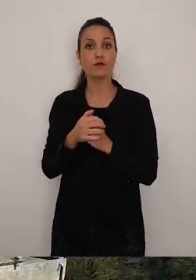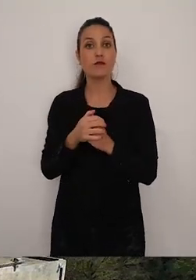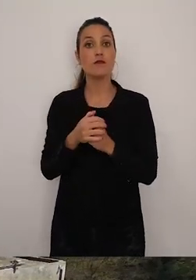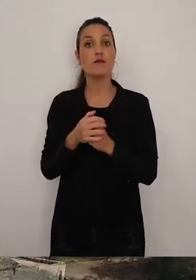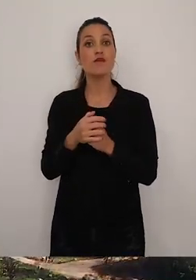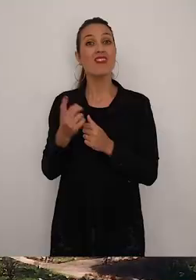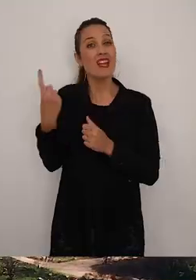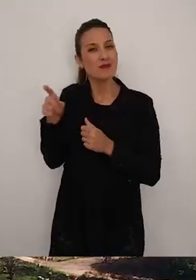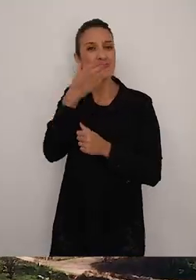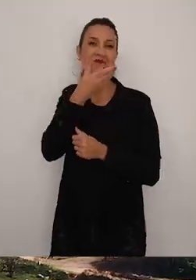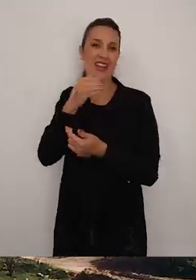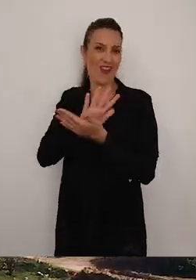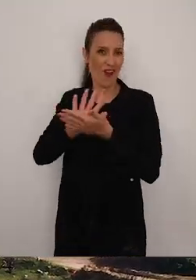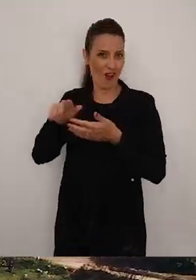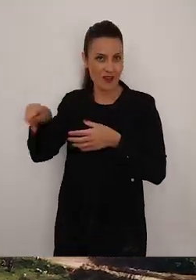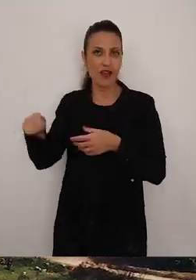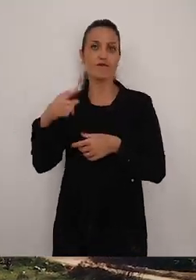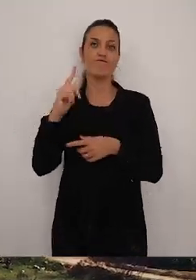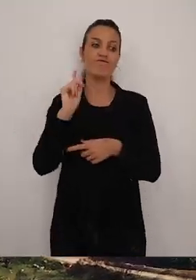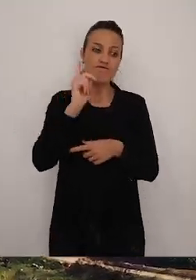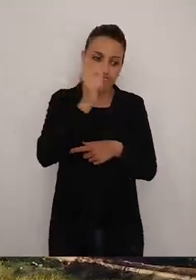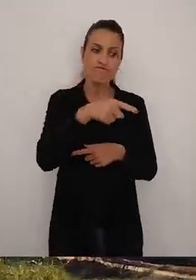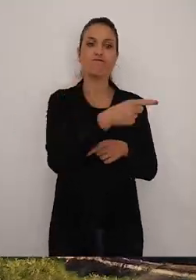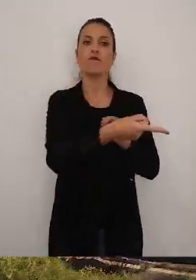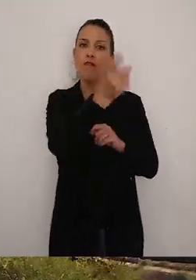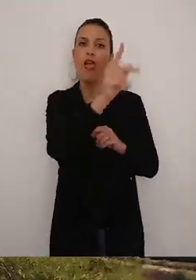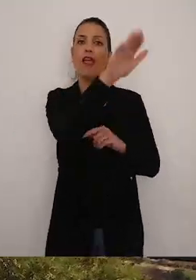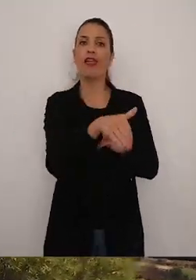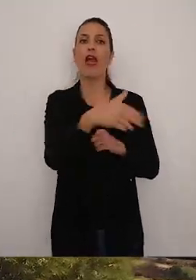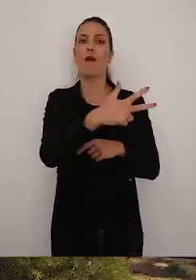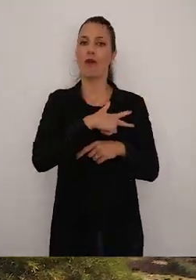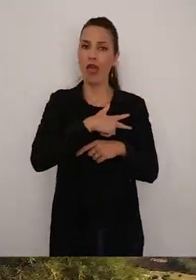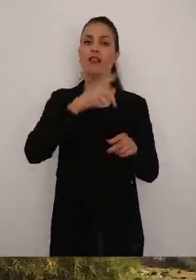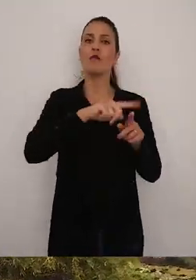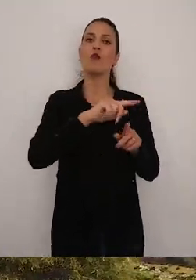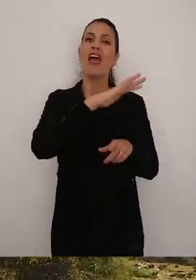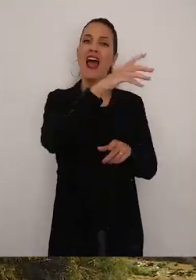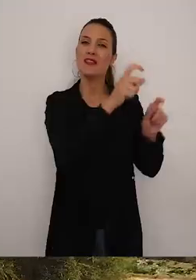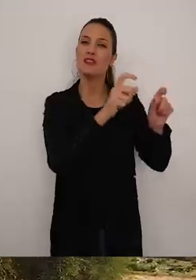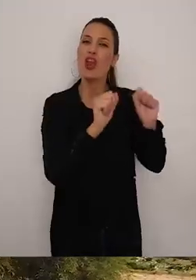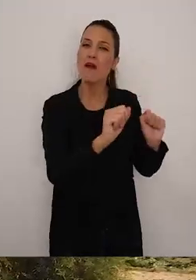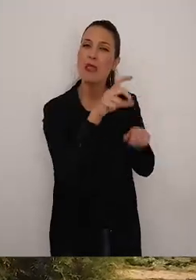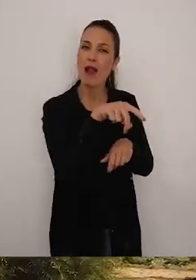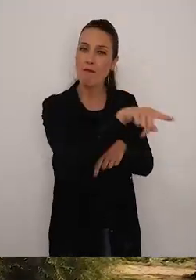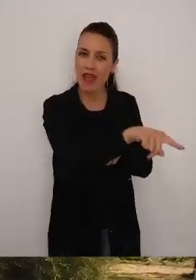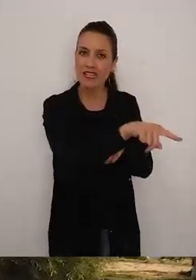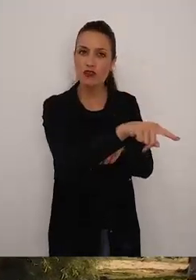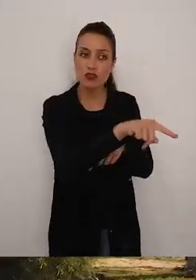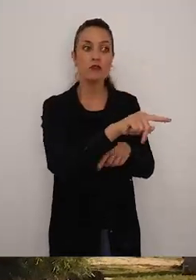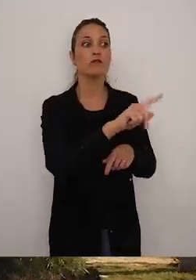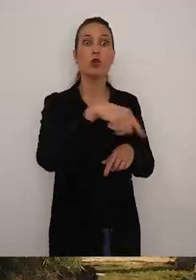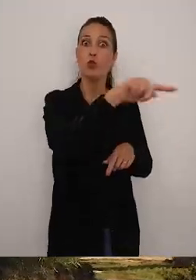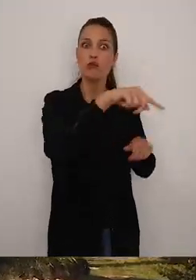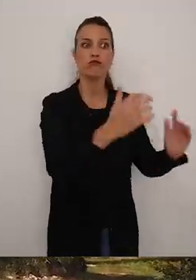La Vergine esortò il pastorello a far recare sul posto il parroco e tutto il popolo di Palmariggi, i quali poi edificarono